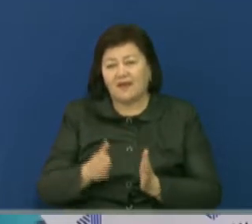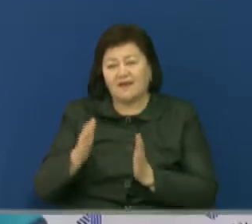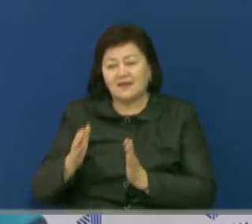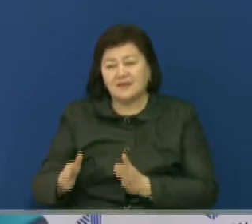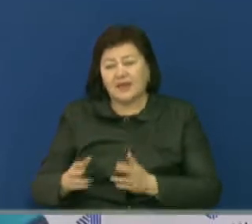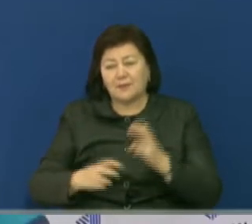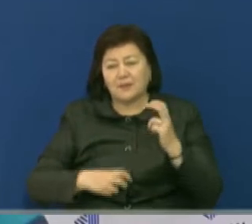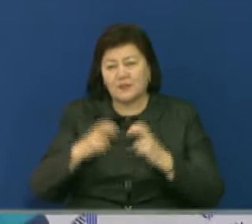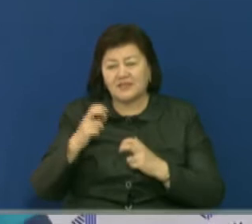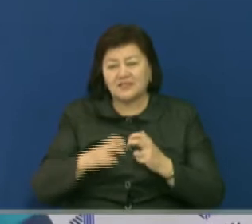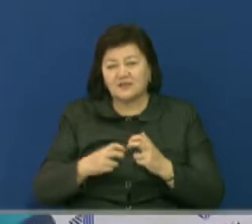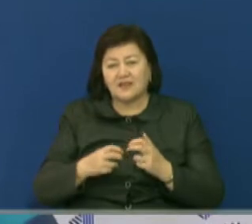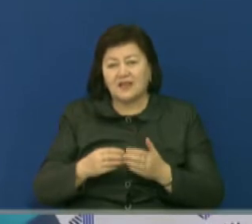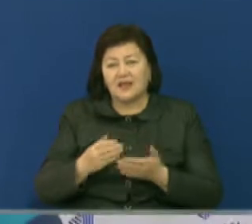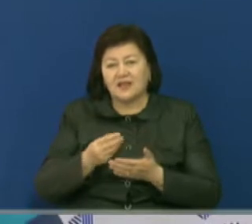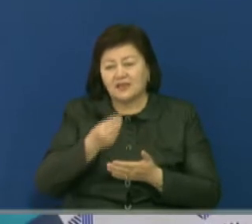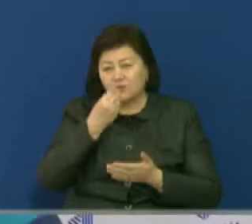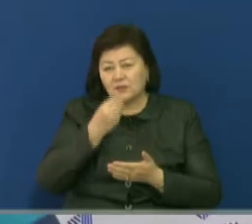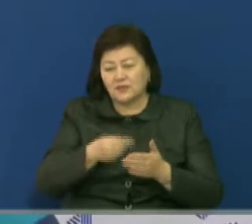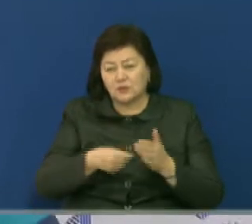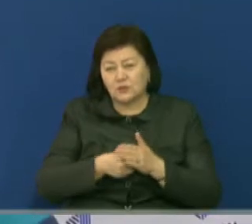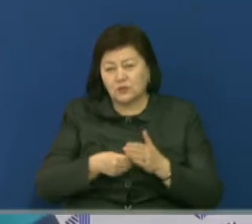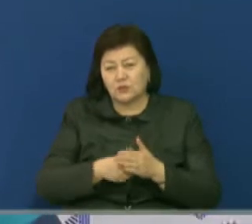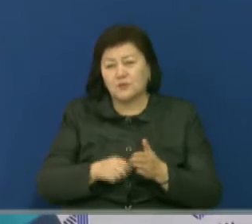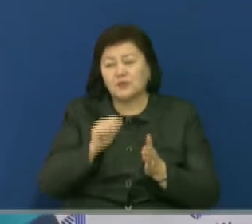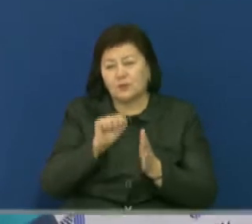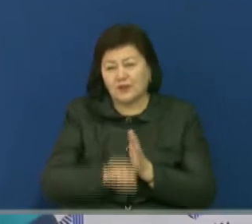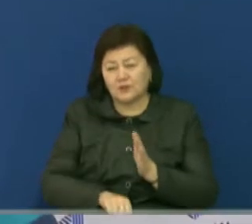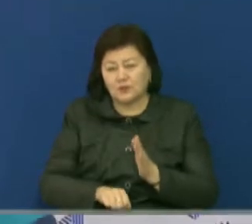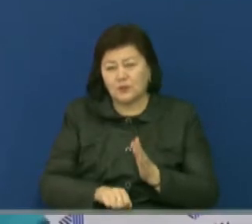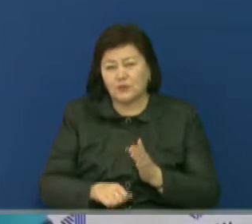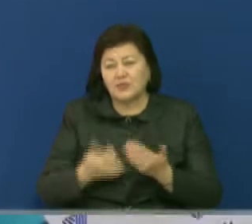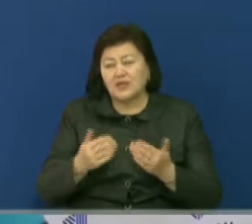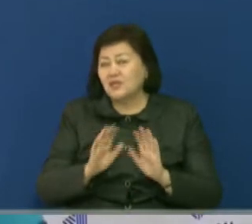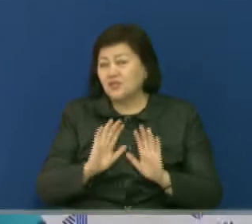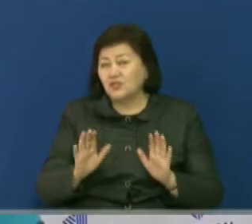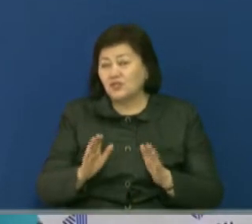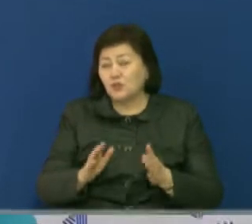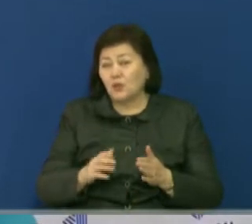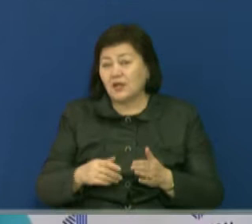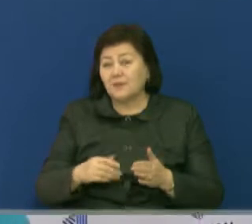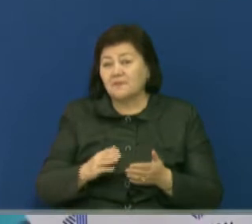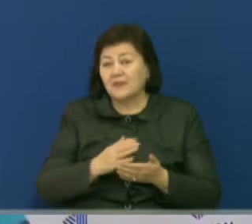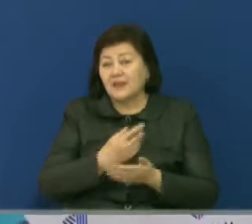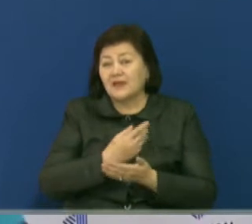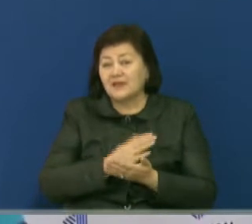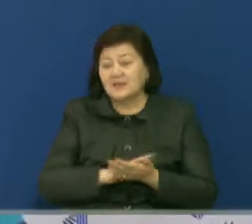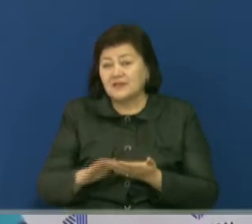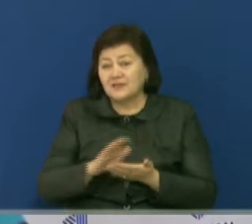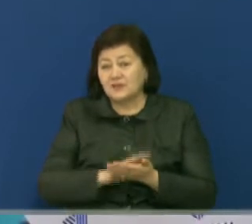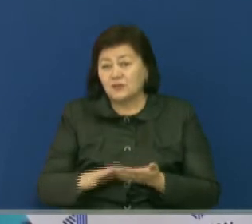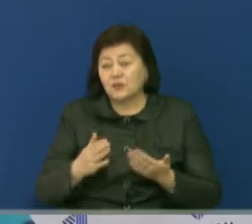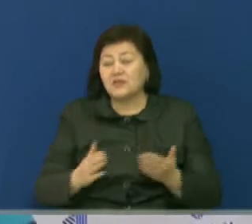производства, такие как откорм, убой, и в соответствии с не только санитарно-гигиеническими требованиями, но и